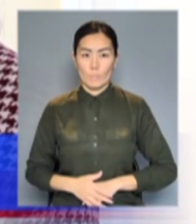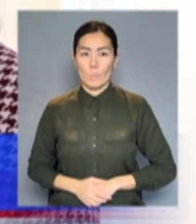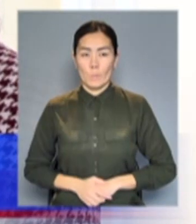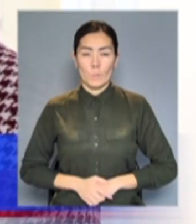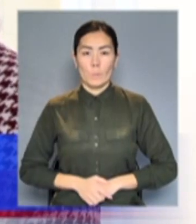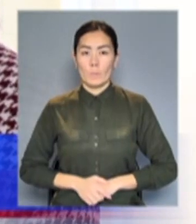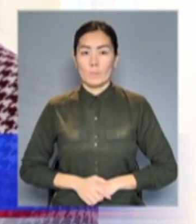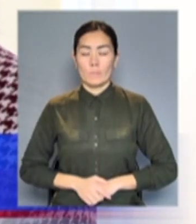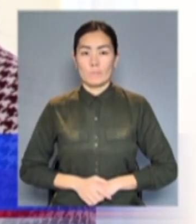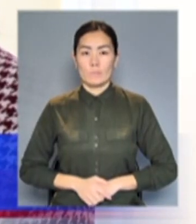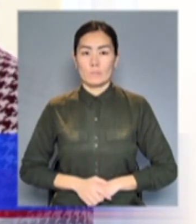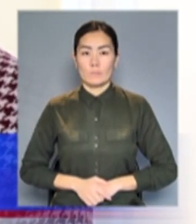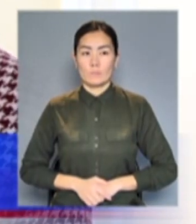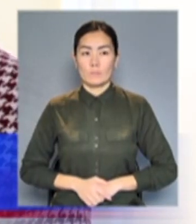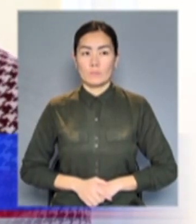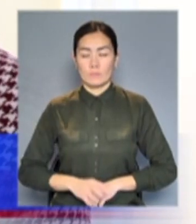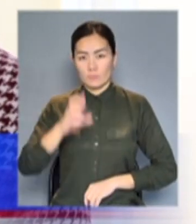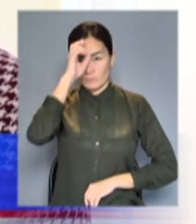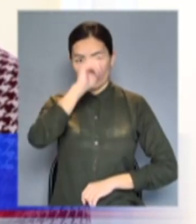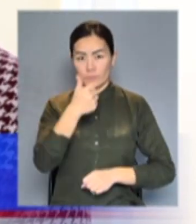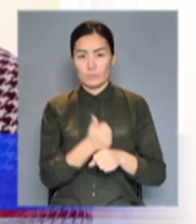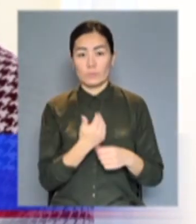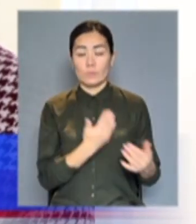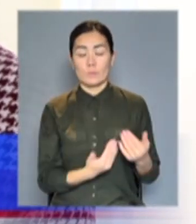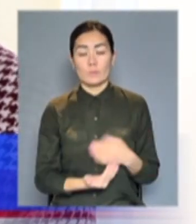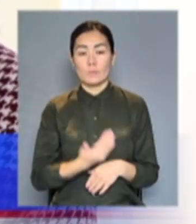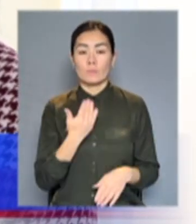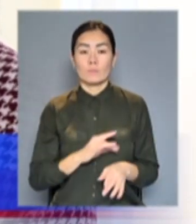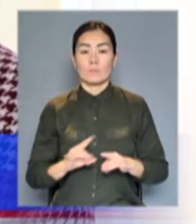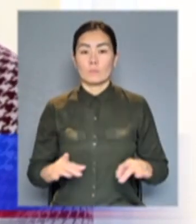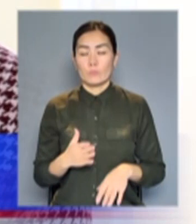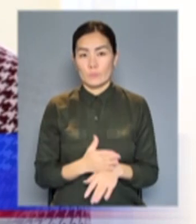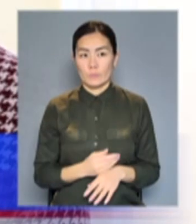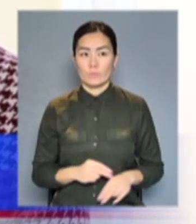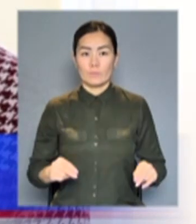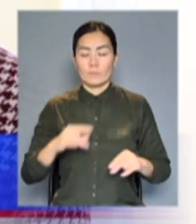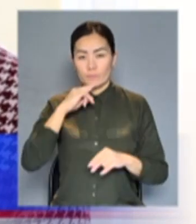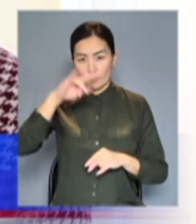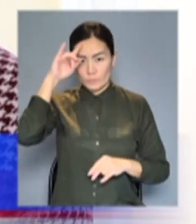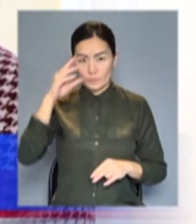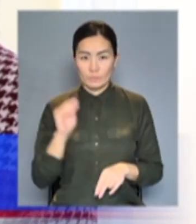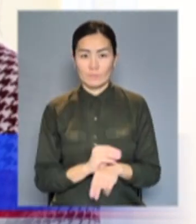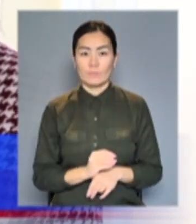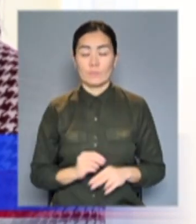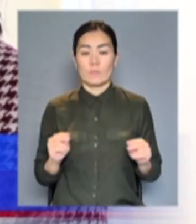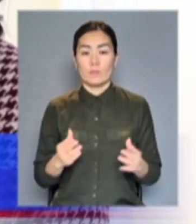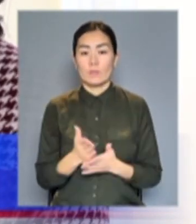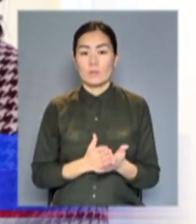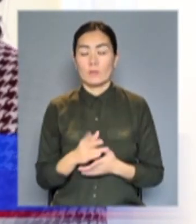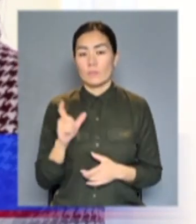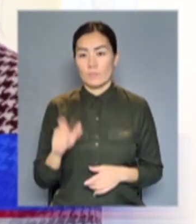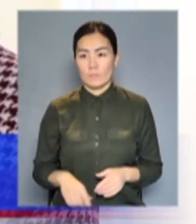мынау кейінгі мемлекет басшысымыздың жолдауында айтылған әділетті Қазақстан және адал азамат